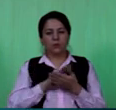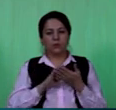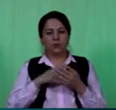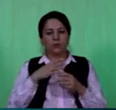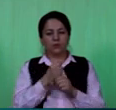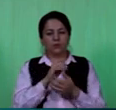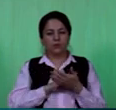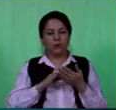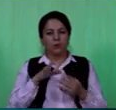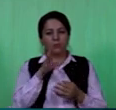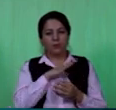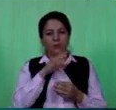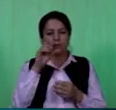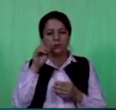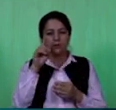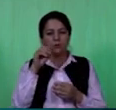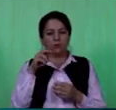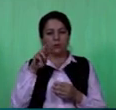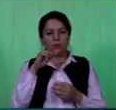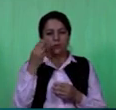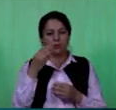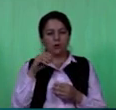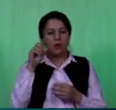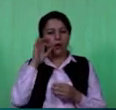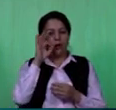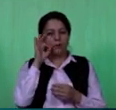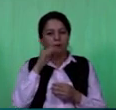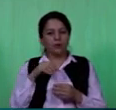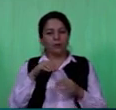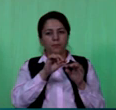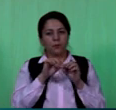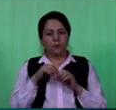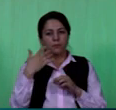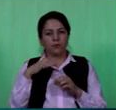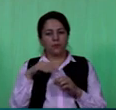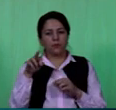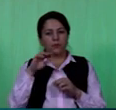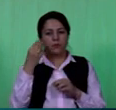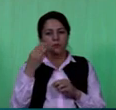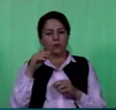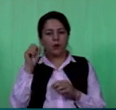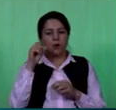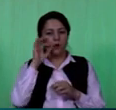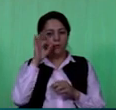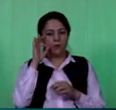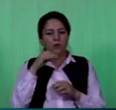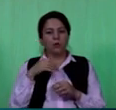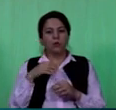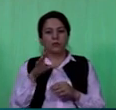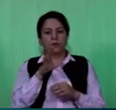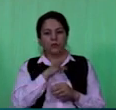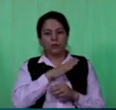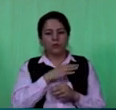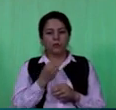была 100 ящиков абрикосов привезли 50 ящиков абрикосов стало неизвестно ящиков